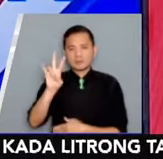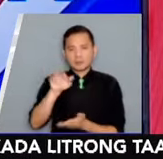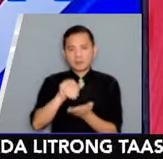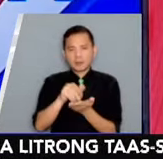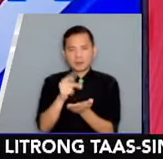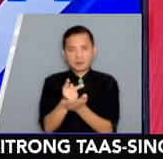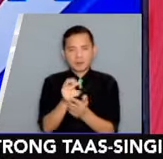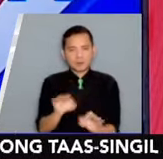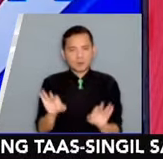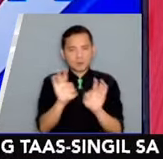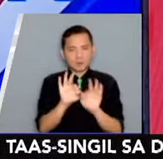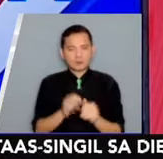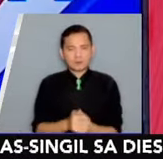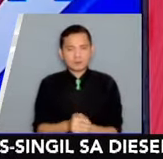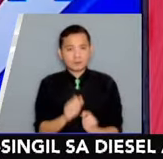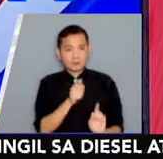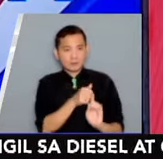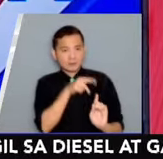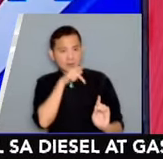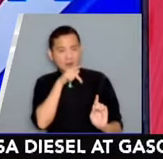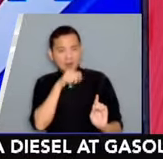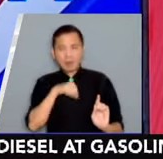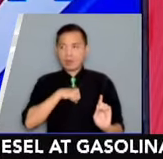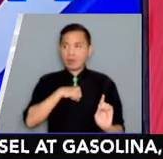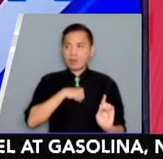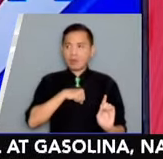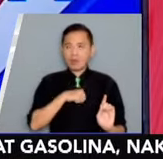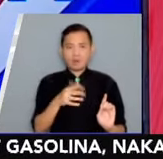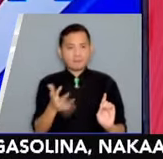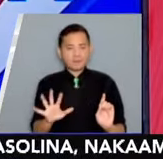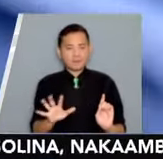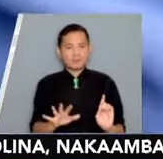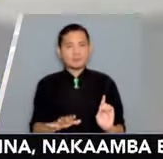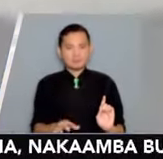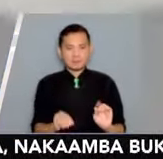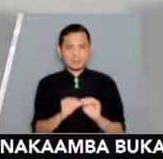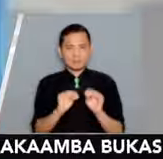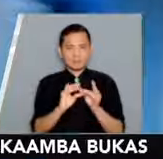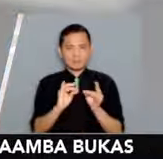mismo ng suspect. May unang balita si James Agustin.